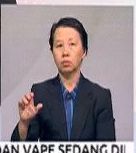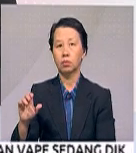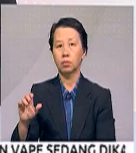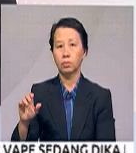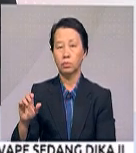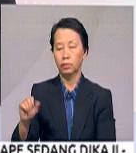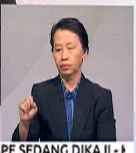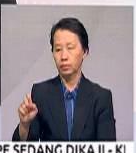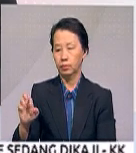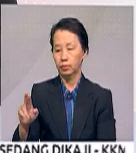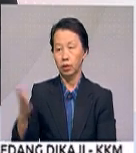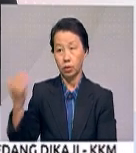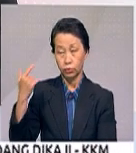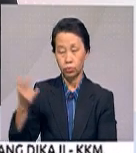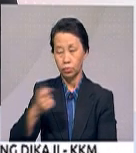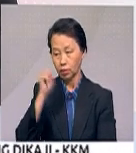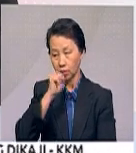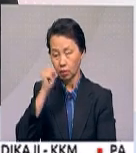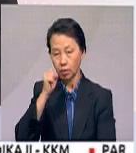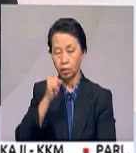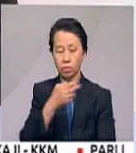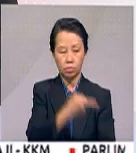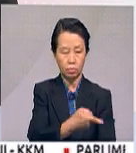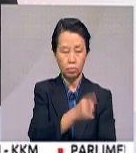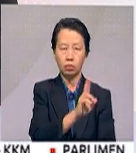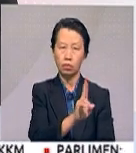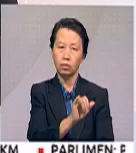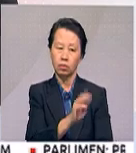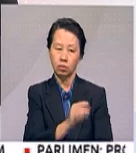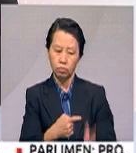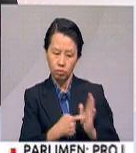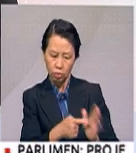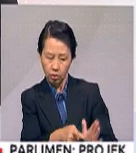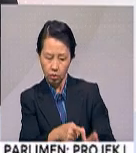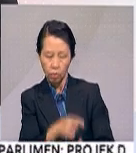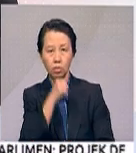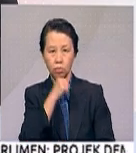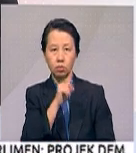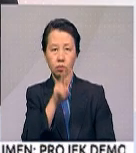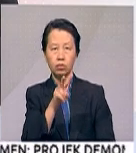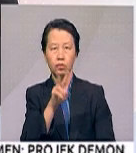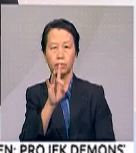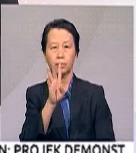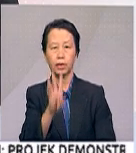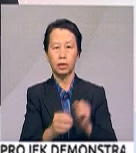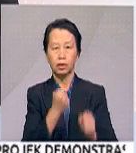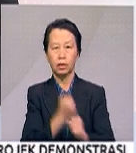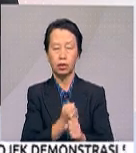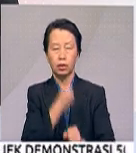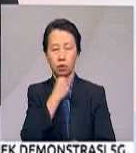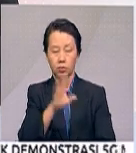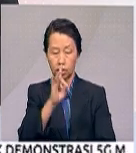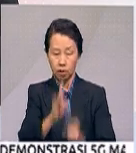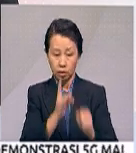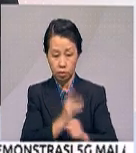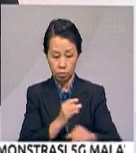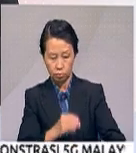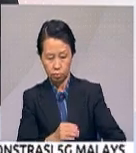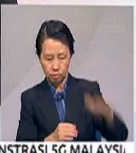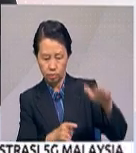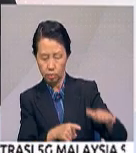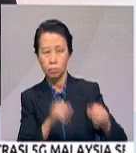pernah bergelar penyanyi, bakat Umai terserlah seawal usia 4 tahun. Di usianya 8 tahun ini, Umai